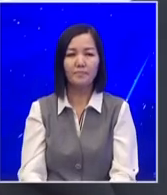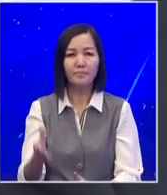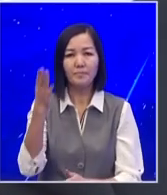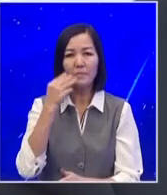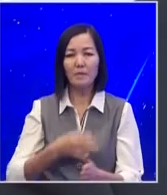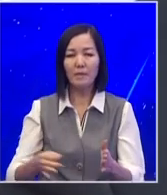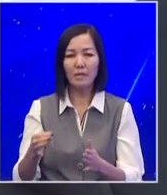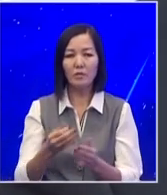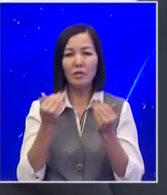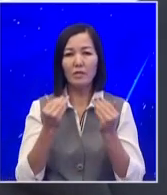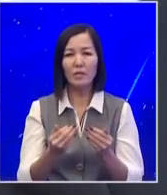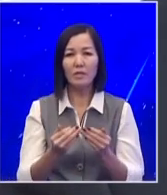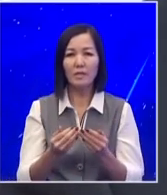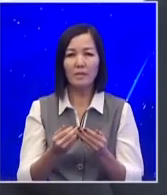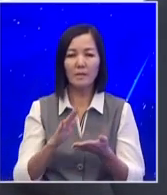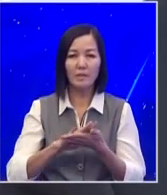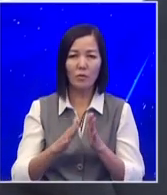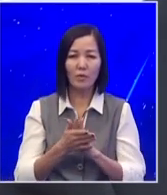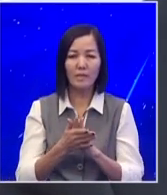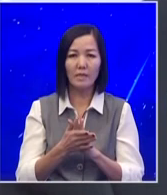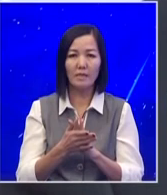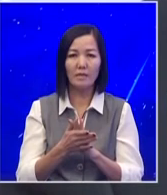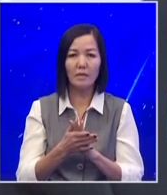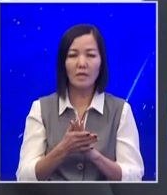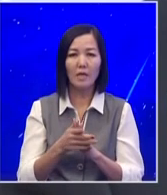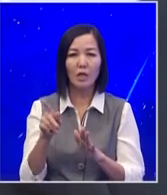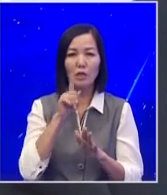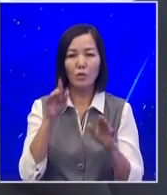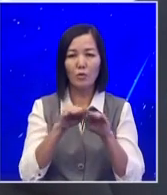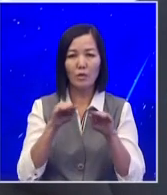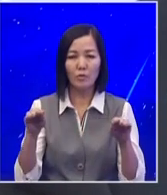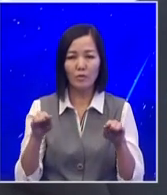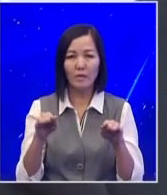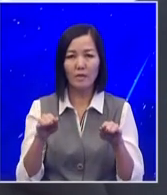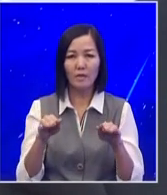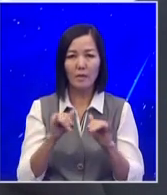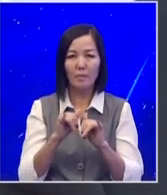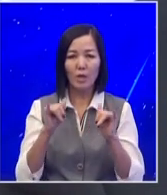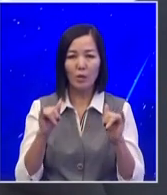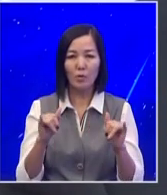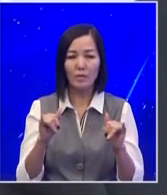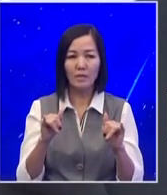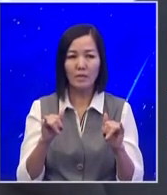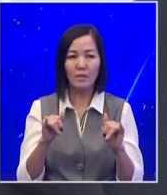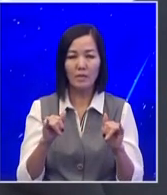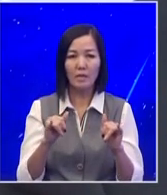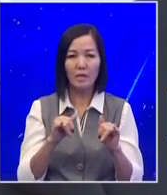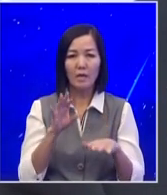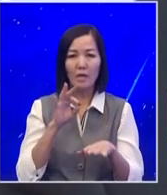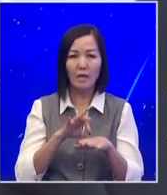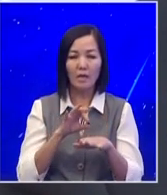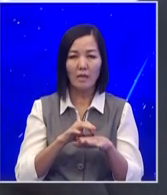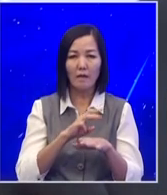Алматинская область сейчас по эпидемиологической ситуации находится в зеленой зоне. Прирост коронавирусной